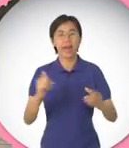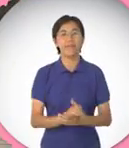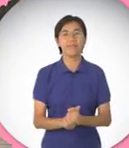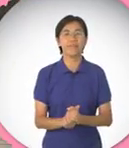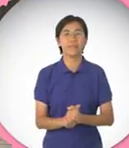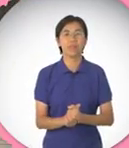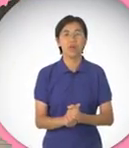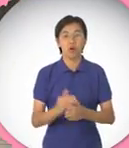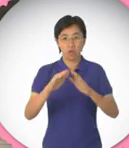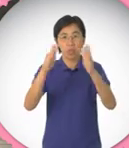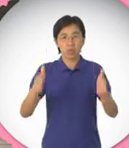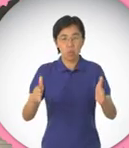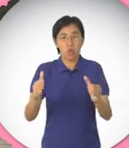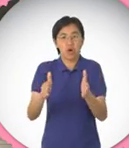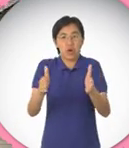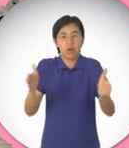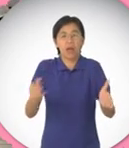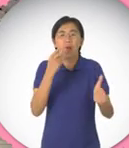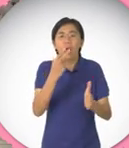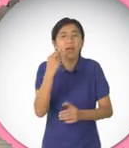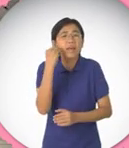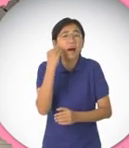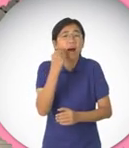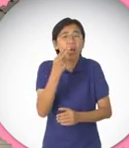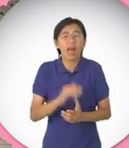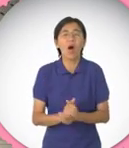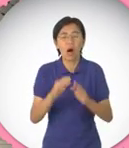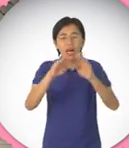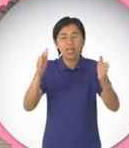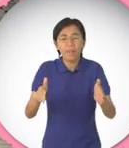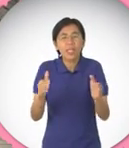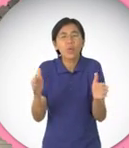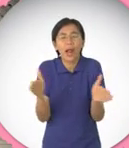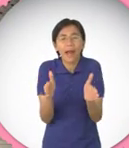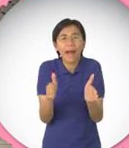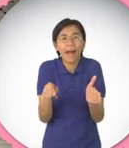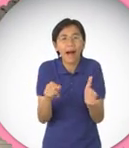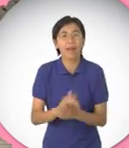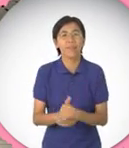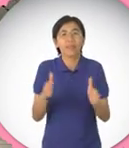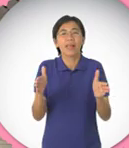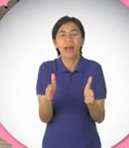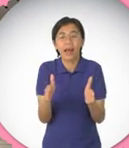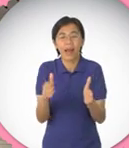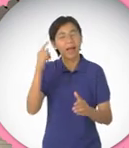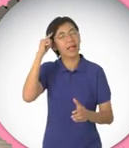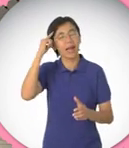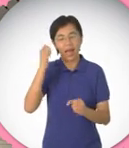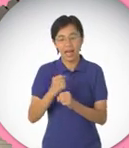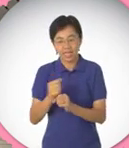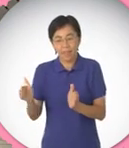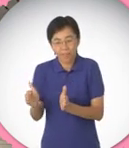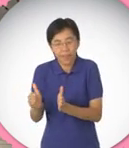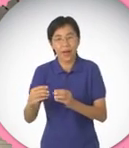ใหญ่ๆนะ ใช่ คุณผู้ชมดูอยู่ที่บ้านเนี่ยอาจจะเป็นตู้อบเล็กๆแบบข้างหลังเราอย่างน ี้ เราลดไซส์ลง คือถ้าอย่างนั้นเราก็ลดไซส์ลงได้นะ